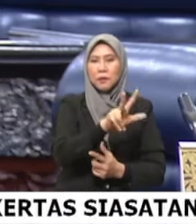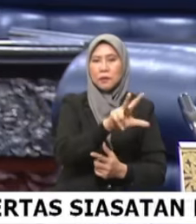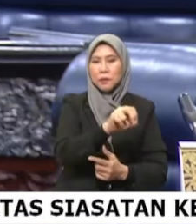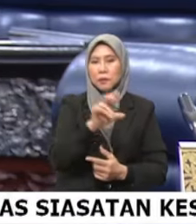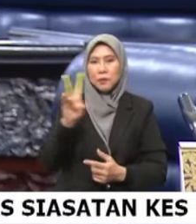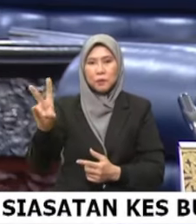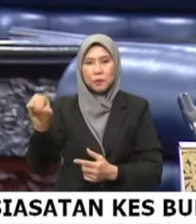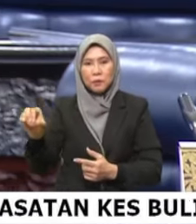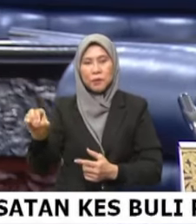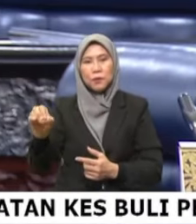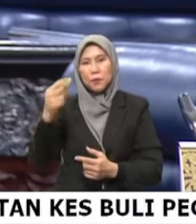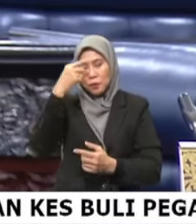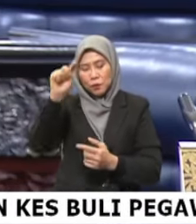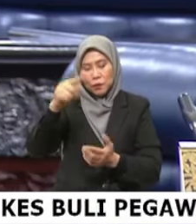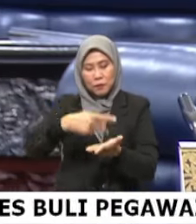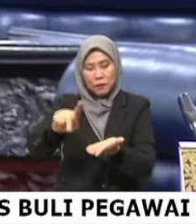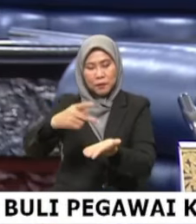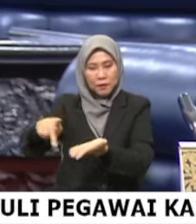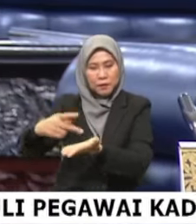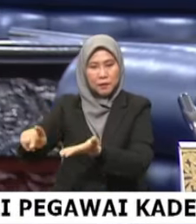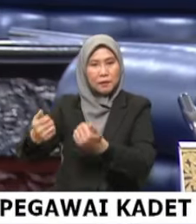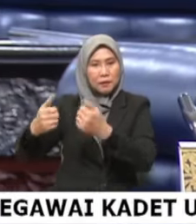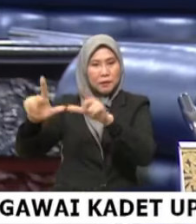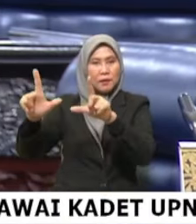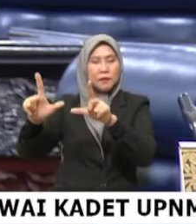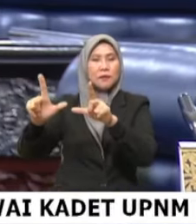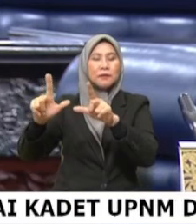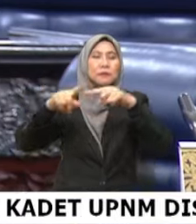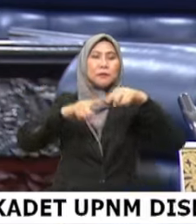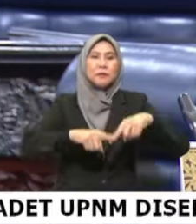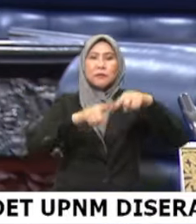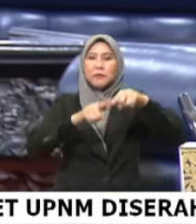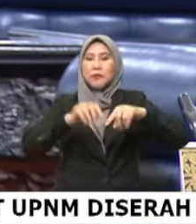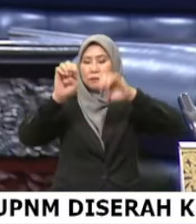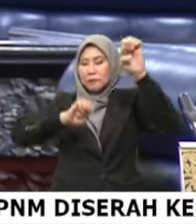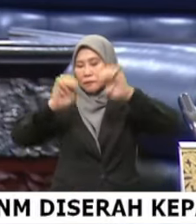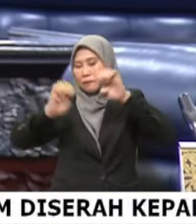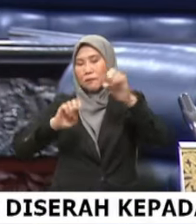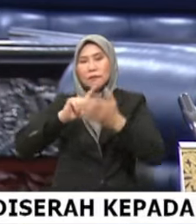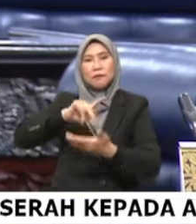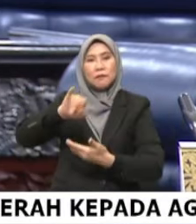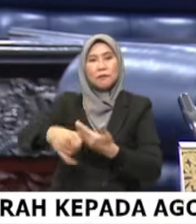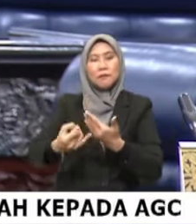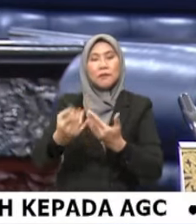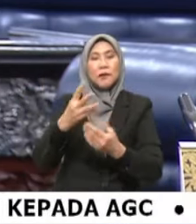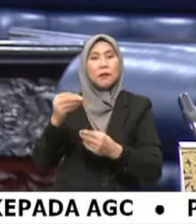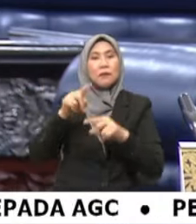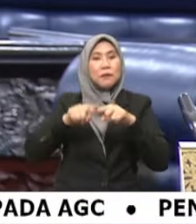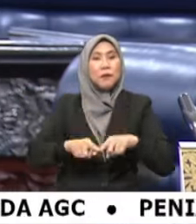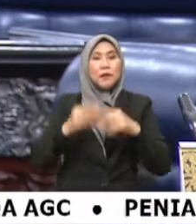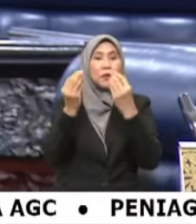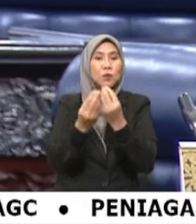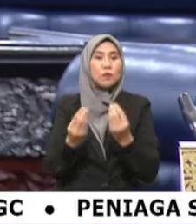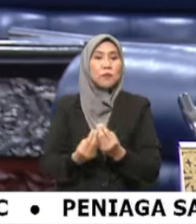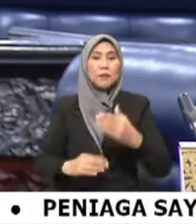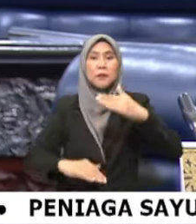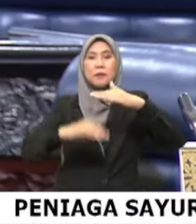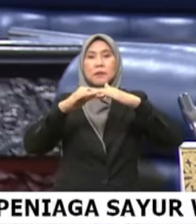bagi perbelanjaan yang layak, bergantung kepada penilaian projek dan tertakluk kepada jumlah